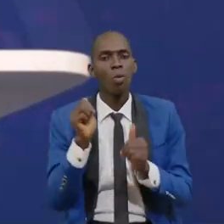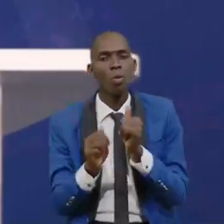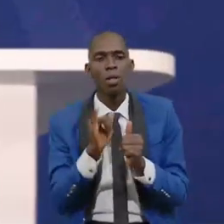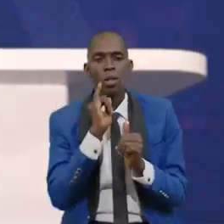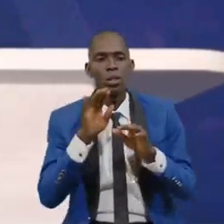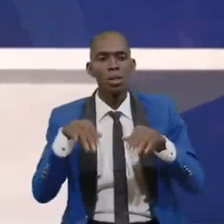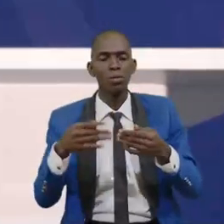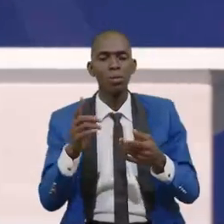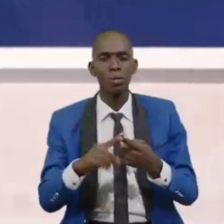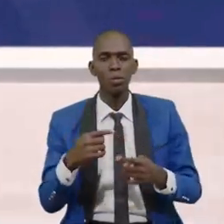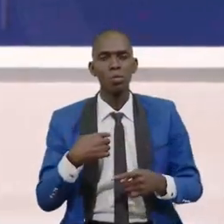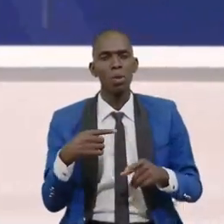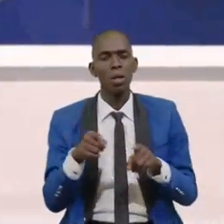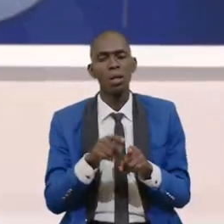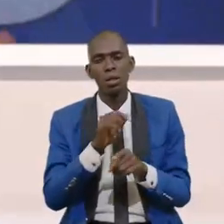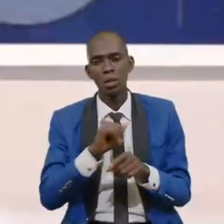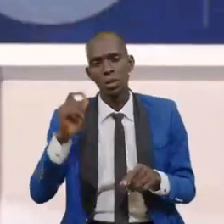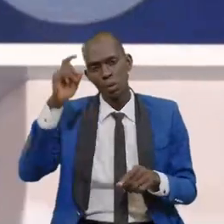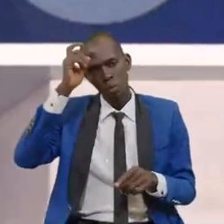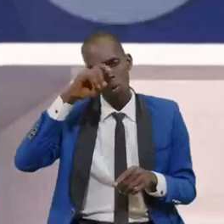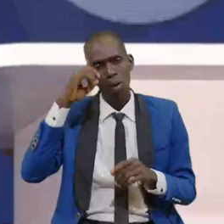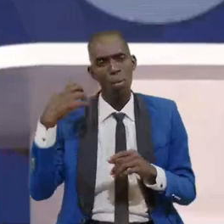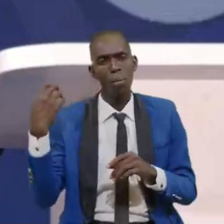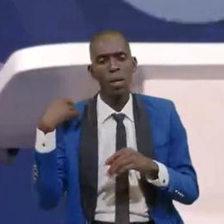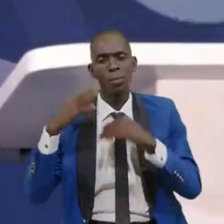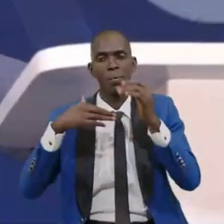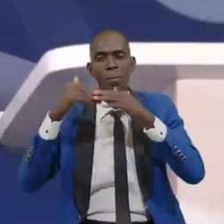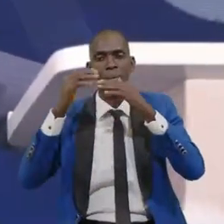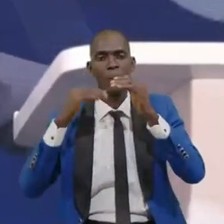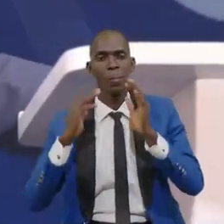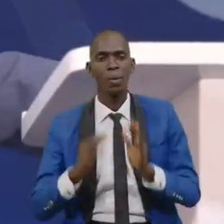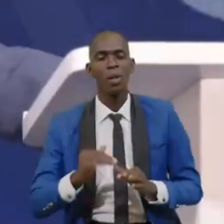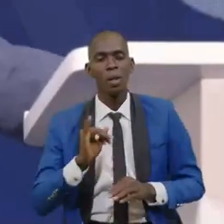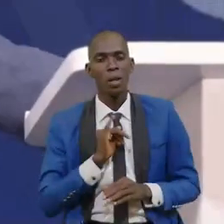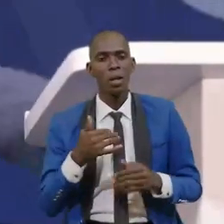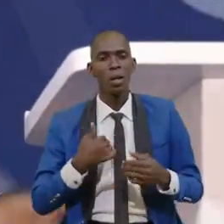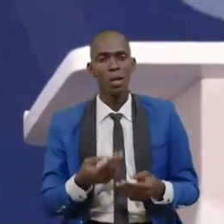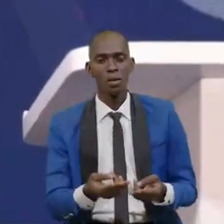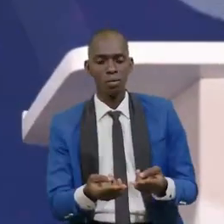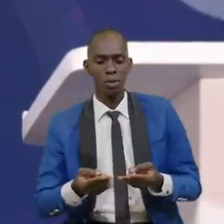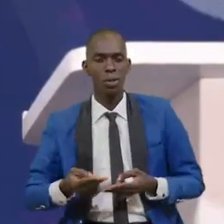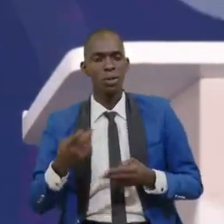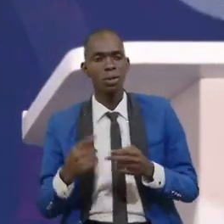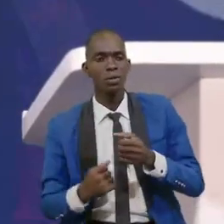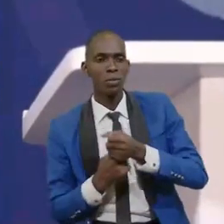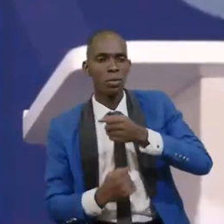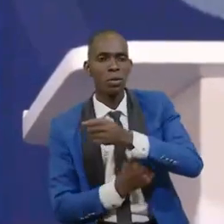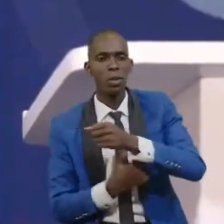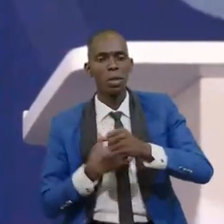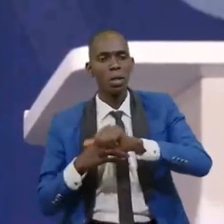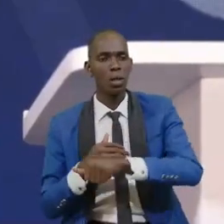donnée, j'ai posé le fondement comme un sage architecte et un autre